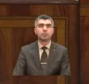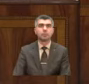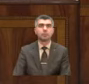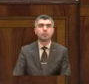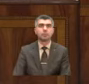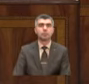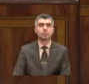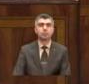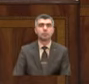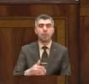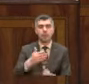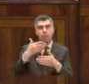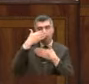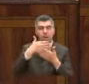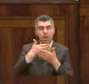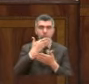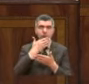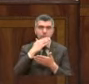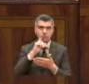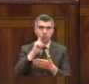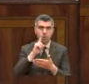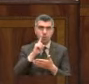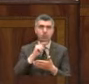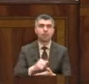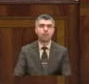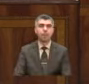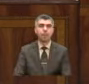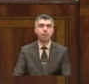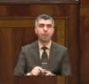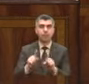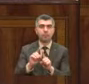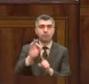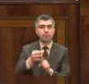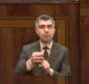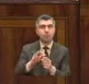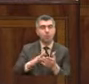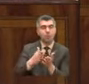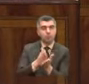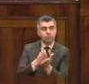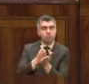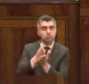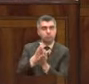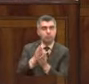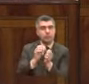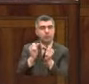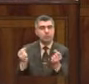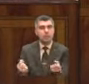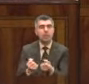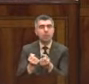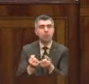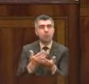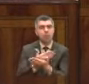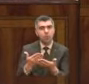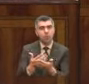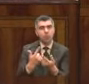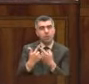فعلا بلادنا الحمد لله من الدول الرائده التي سلكت طريق التنميه المستدامه بالميثاق بالتزامات